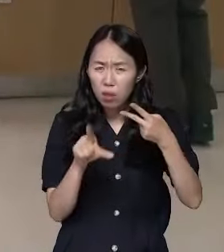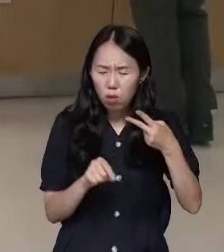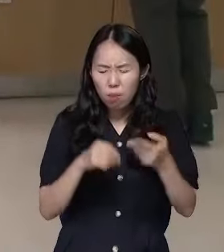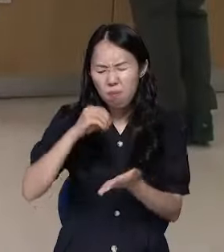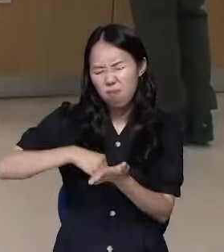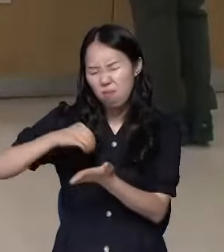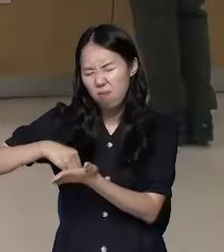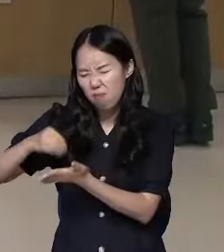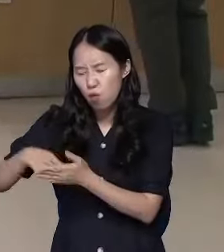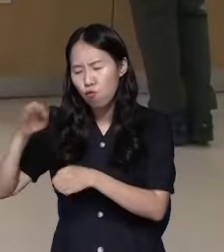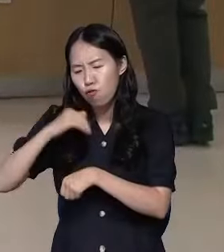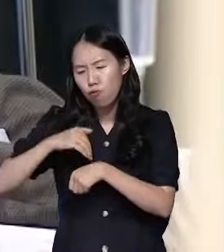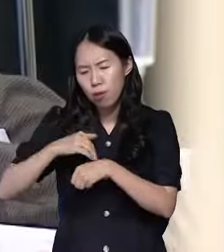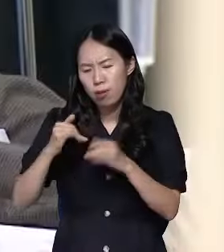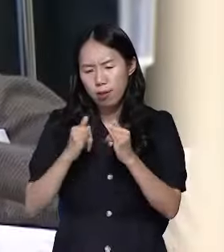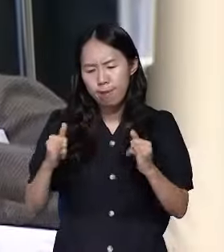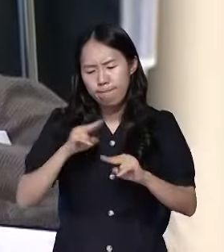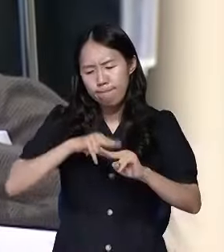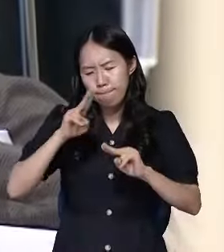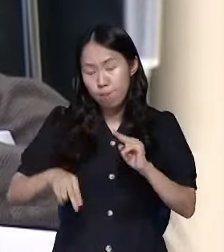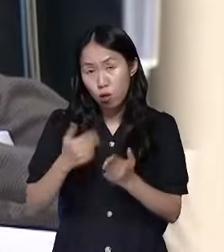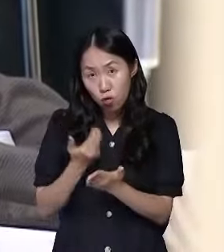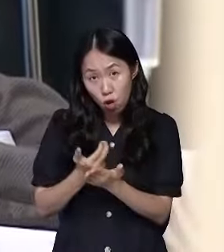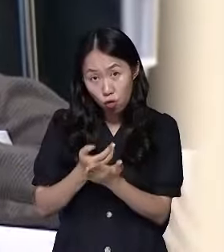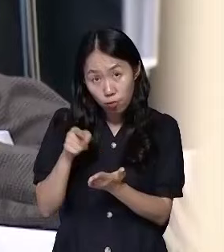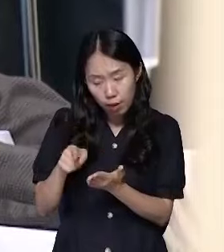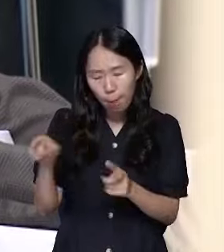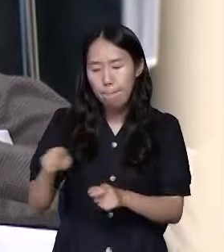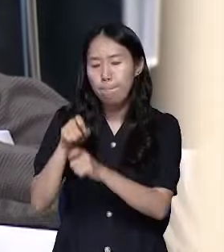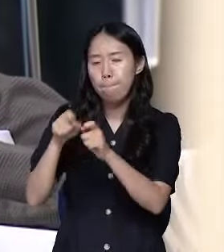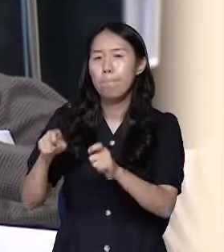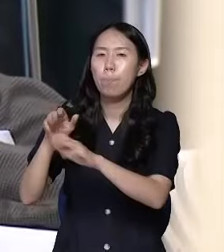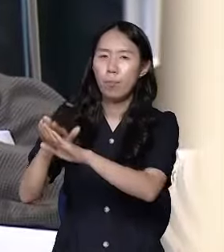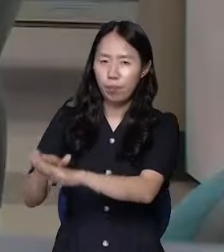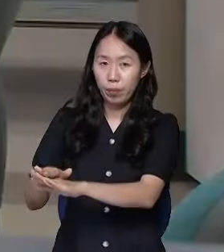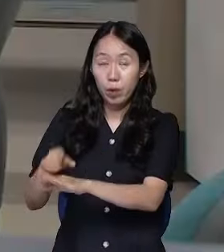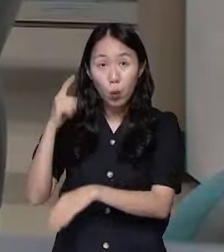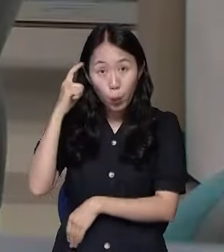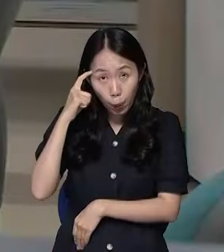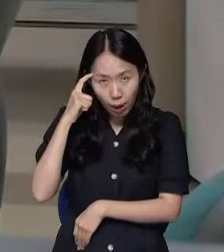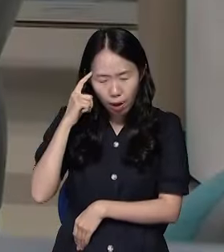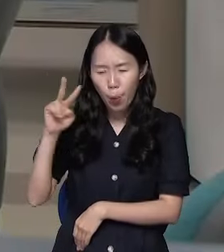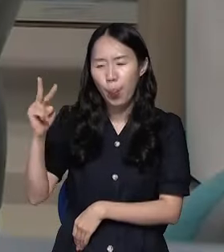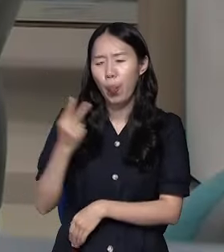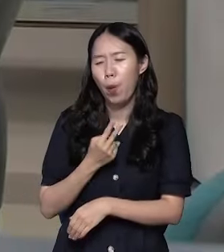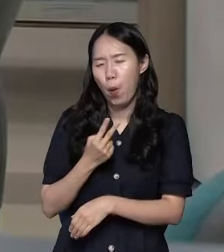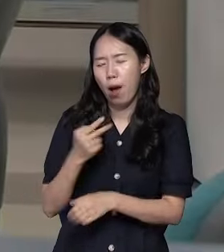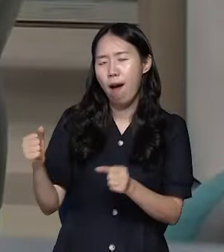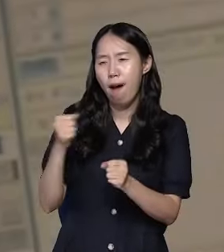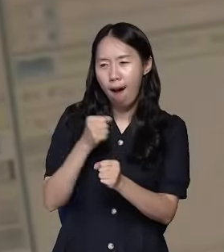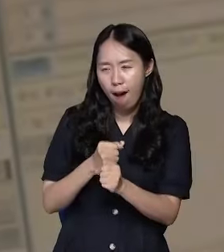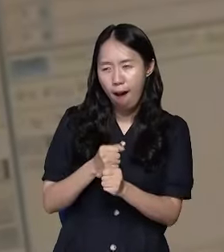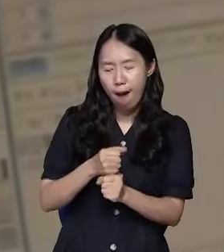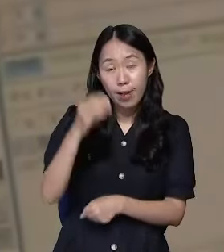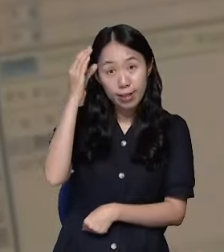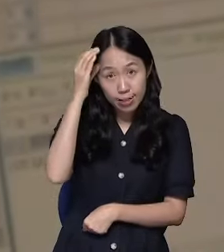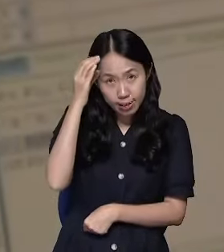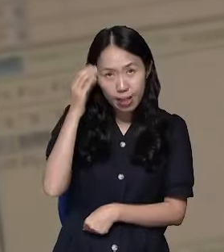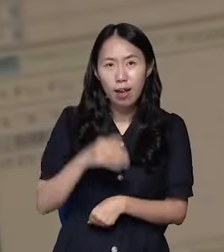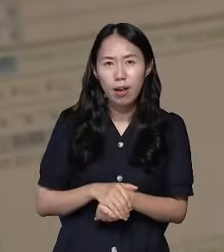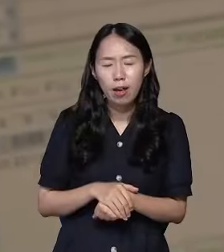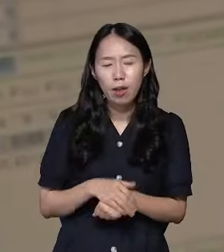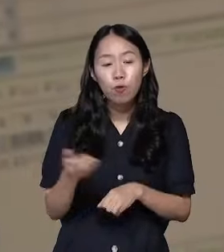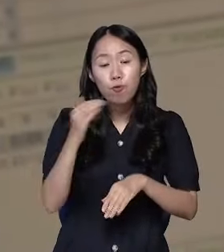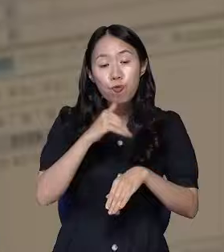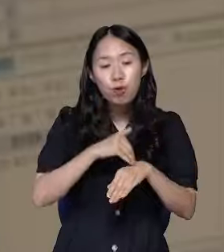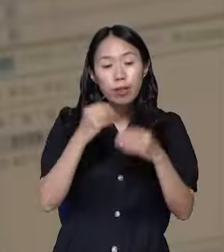의료현장을 떠난 전공의들의 사직서 처리는 보류했습니다. 복귀 가능성을 열어두고 정원이 겹치지 않는 선에서